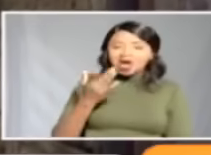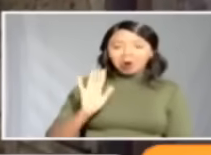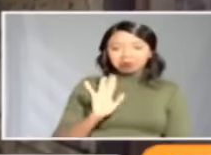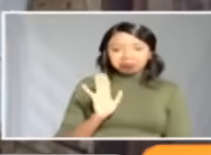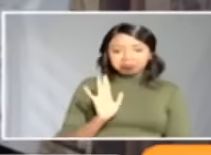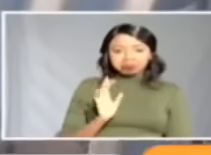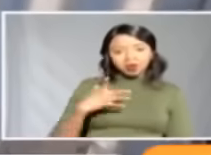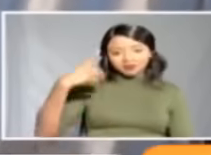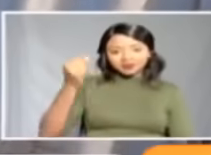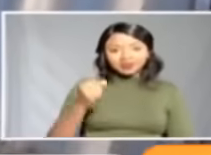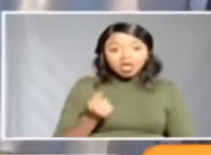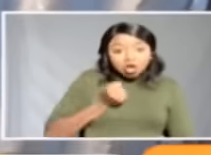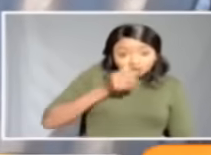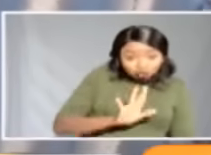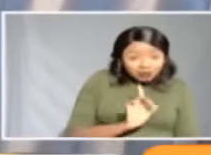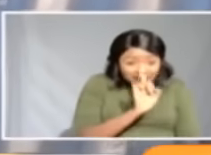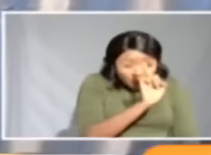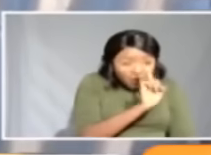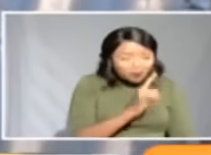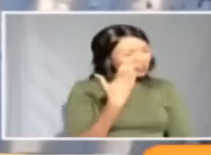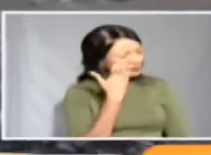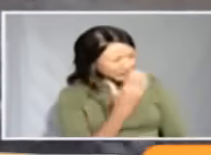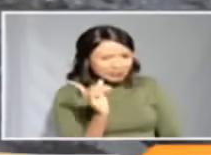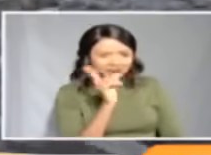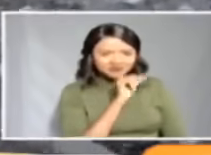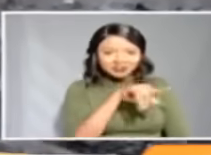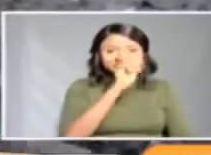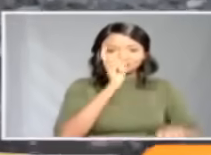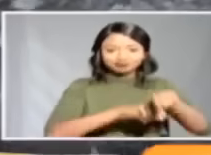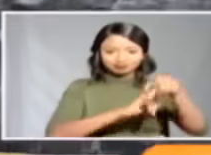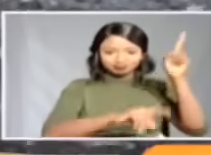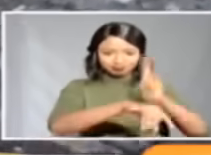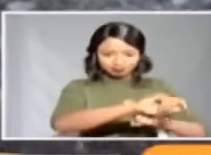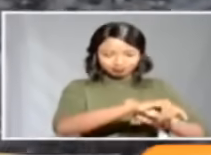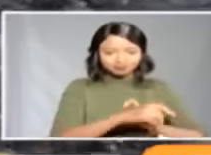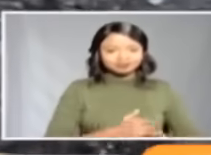Mtoto mmoja wa askofu huyo alishuhudia hayo.